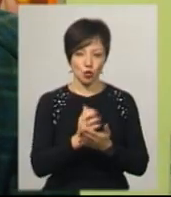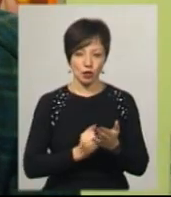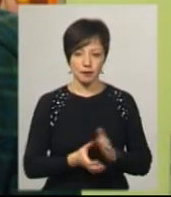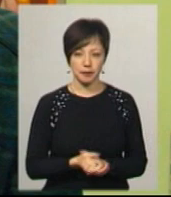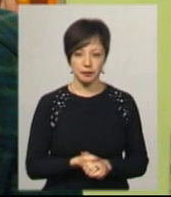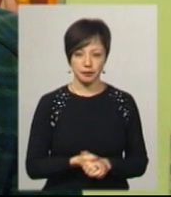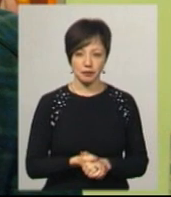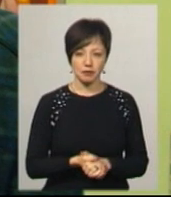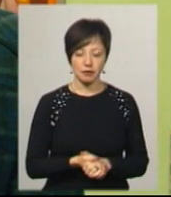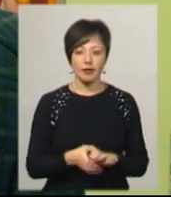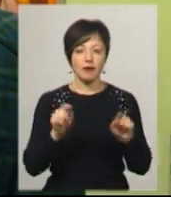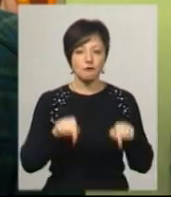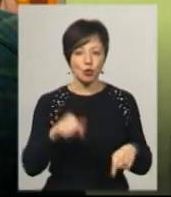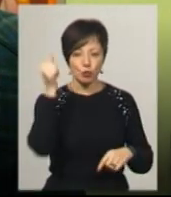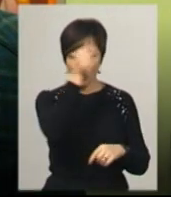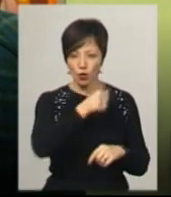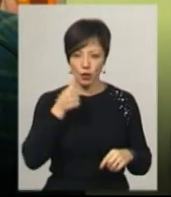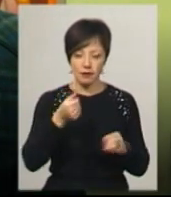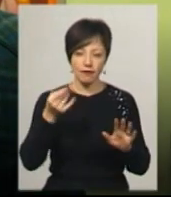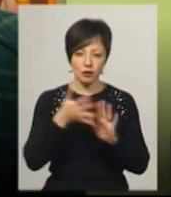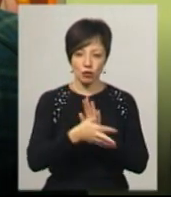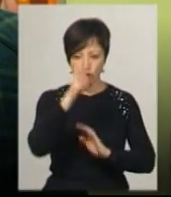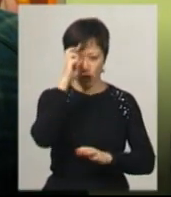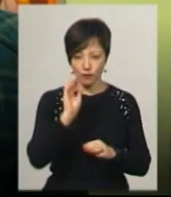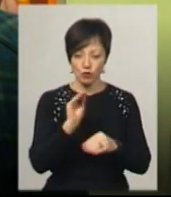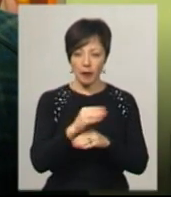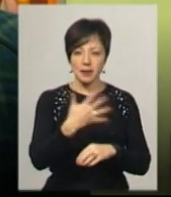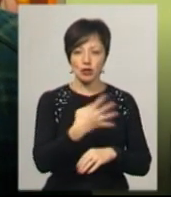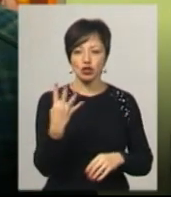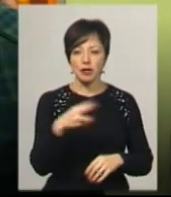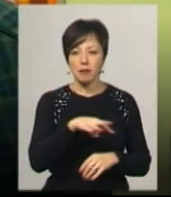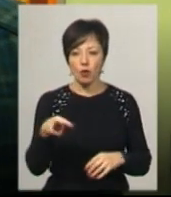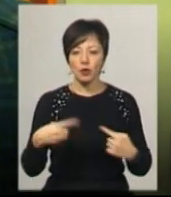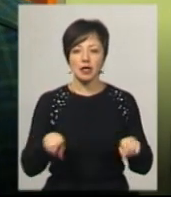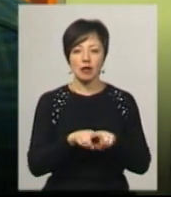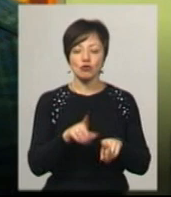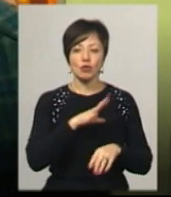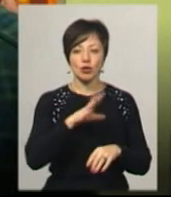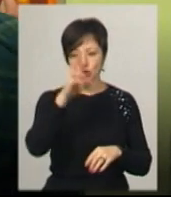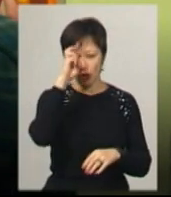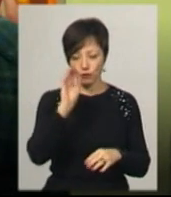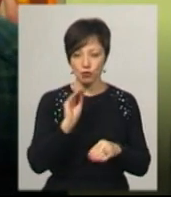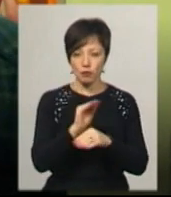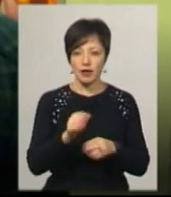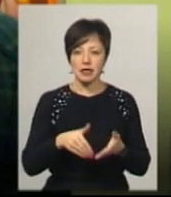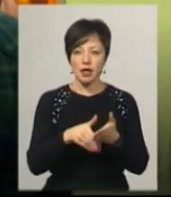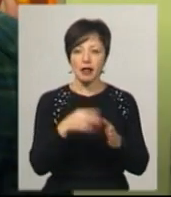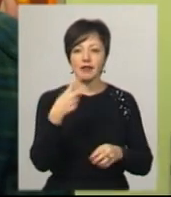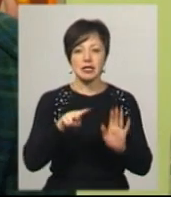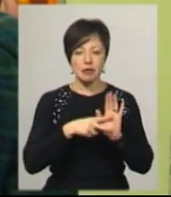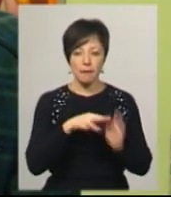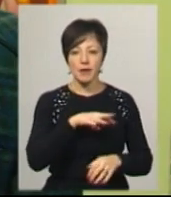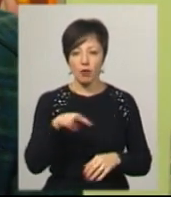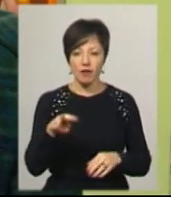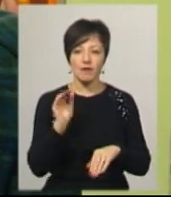Олександр Чорнієвич. В цьому році ми освоїли державну субвенцію 54 мільйони, також було надано нам ще державну субвенцію 27 мільйонів,